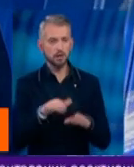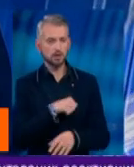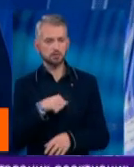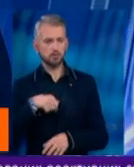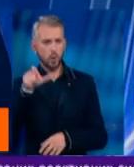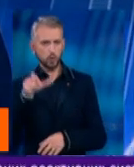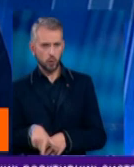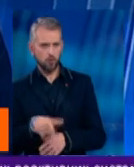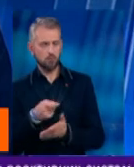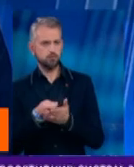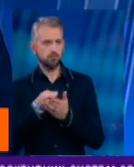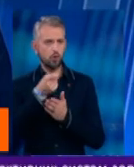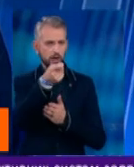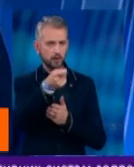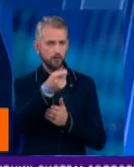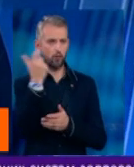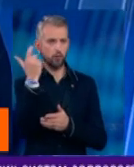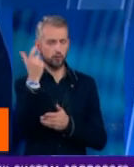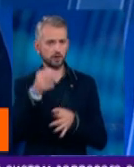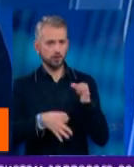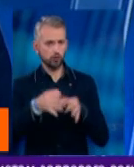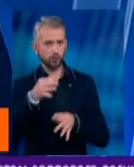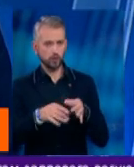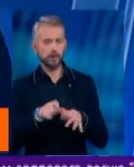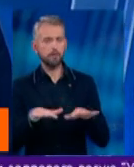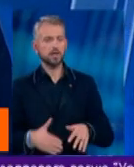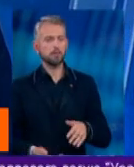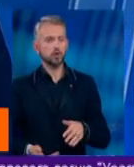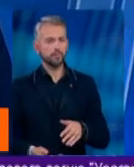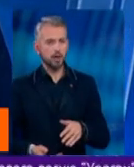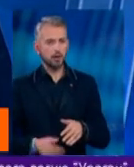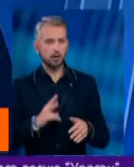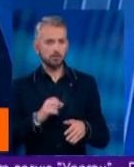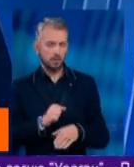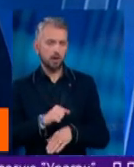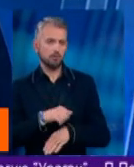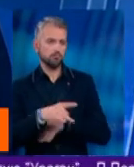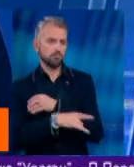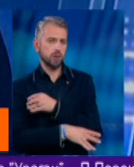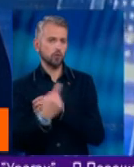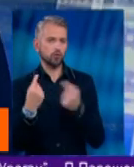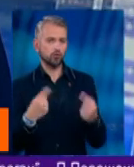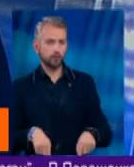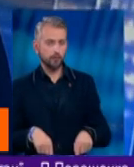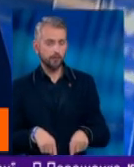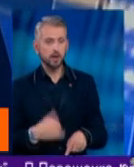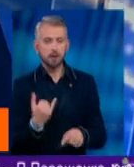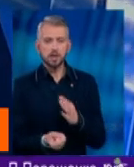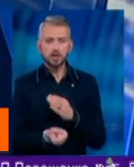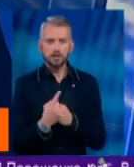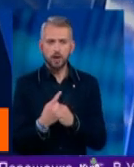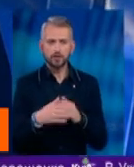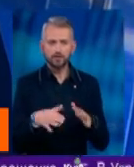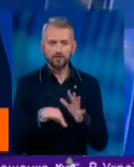фізична особа подає в господарський суд за місцем проживання на банкрутство. Тепер з'являються